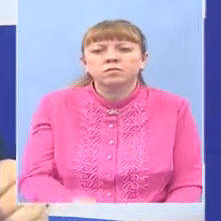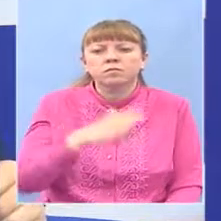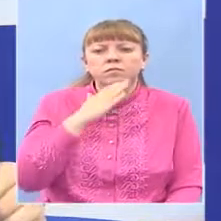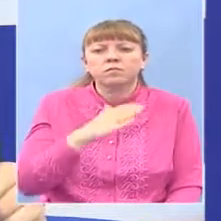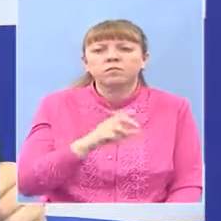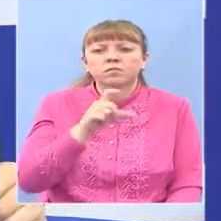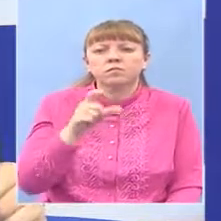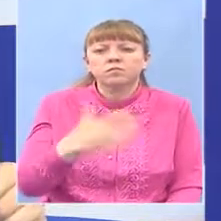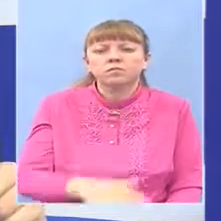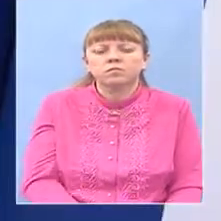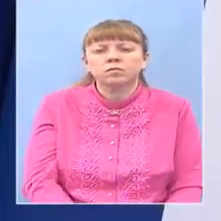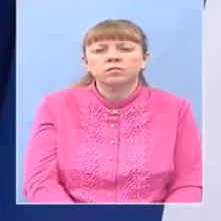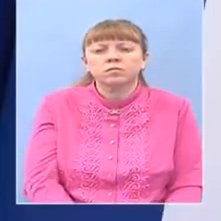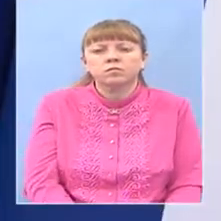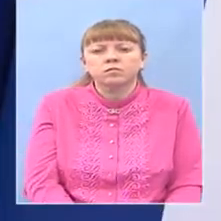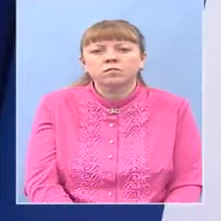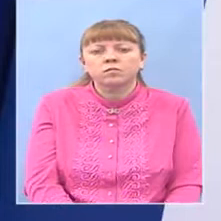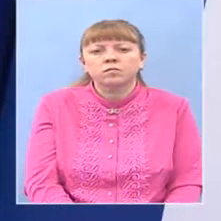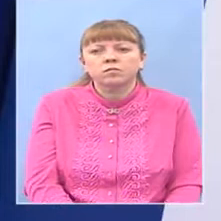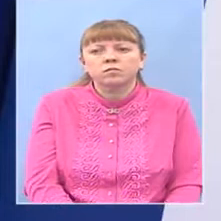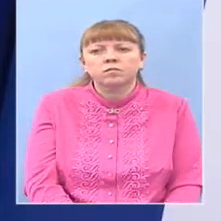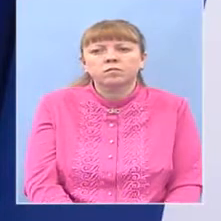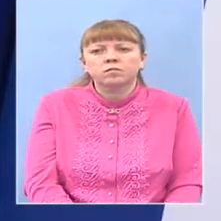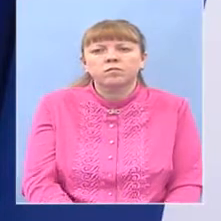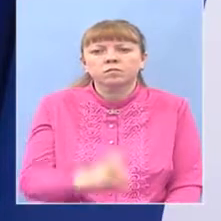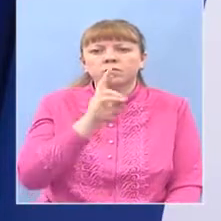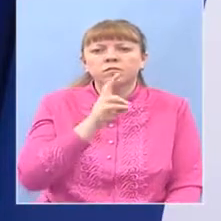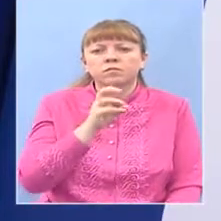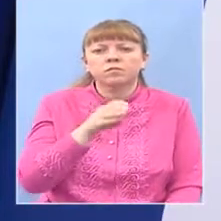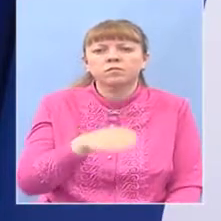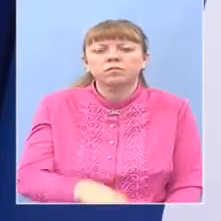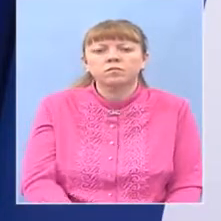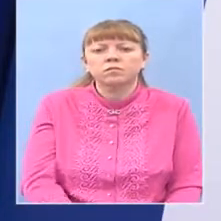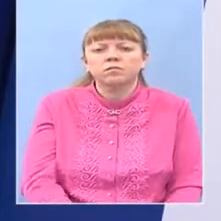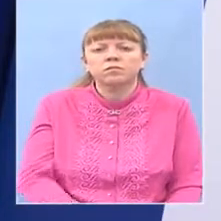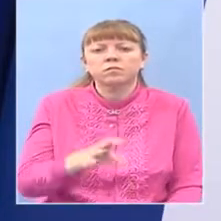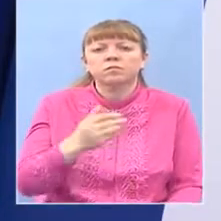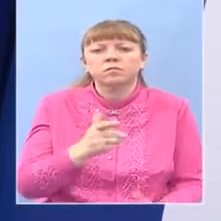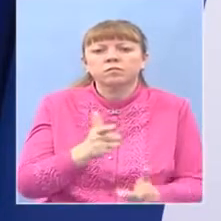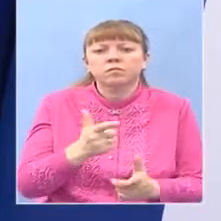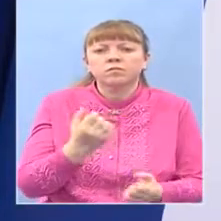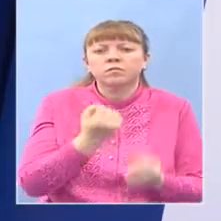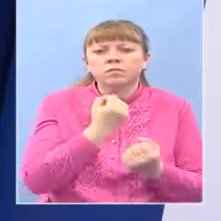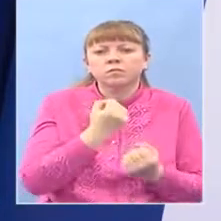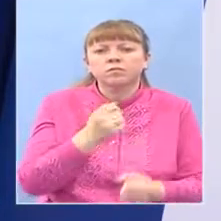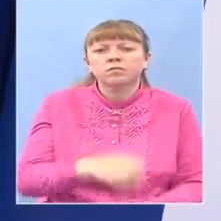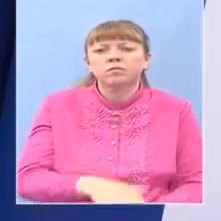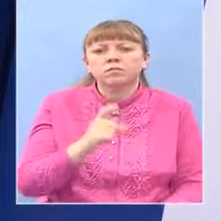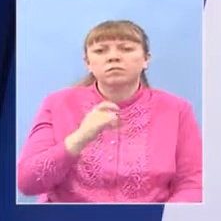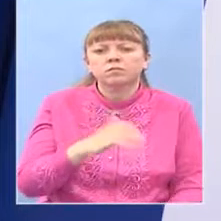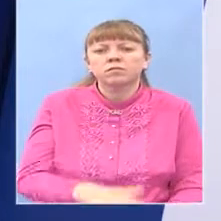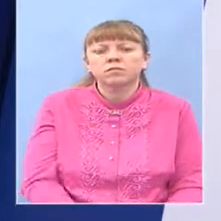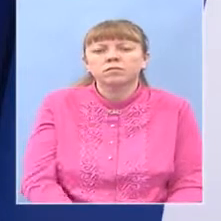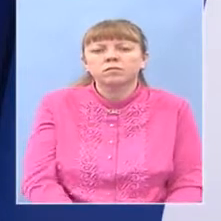которые размещают как раз-таки, да, негосударственные гранты, которые готовы поддержать гражданские инициативы,